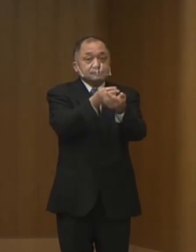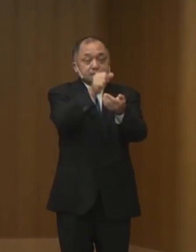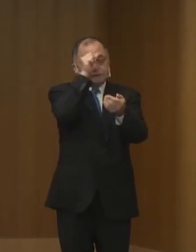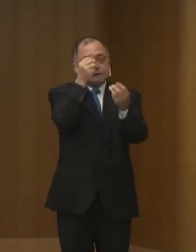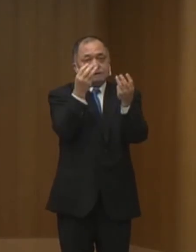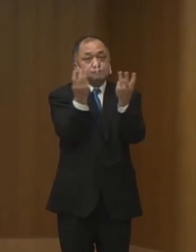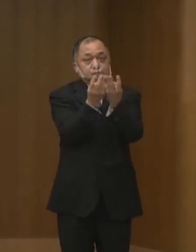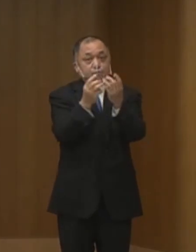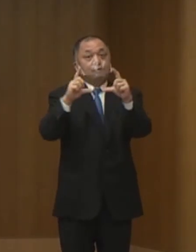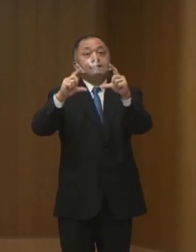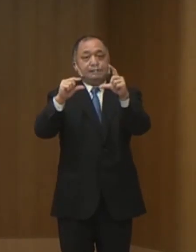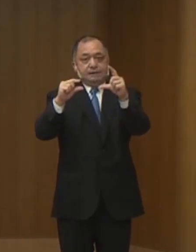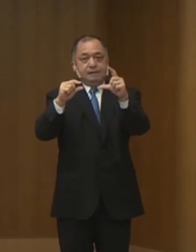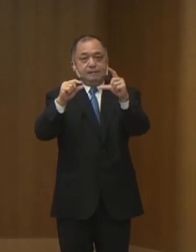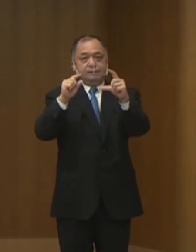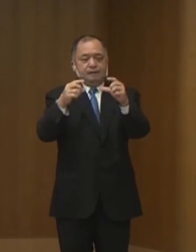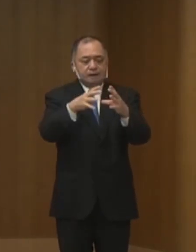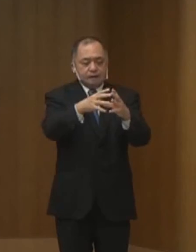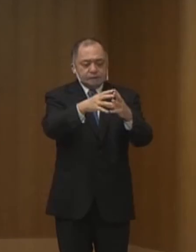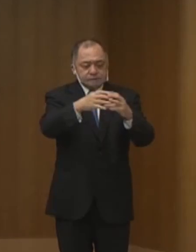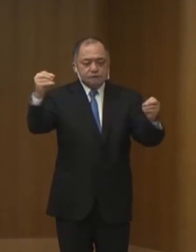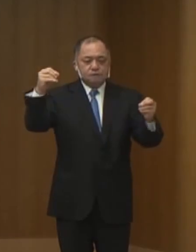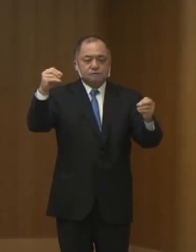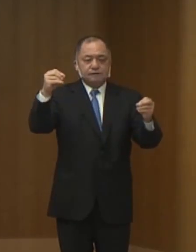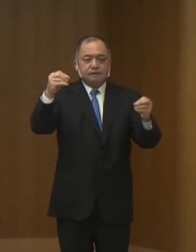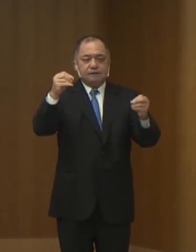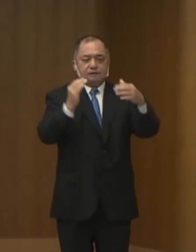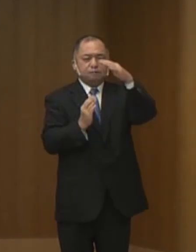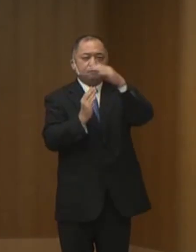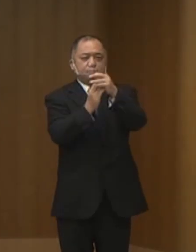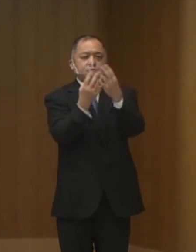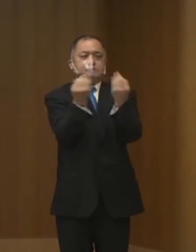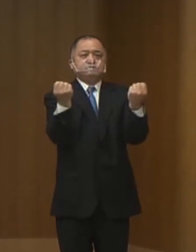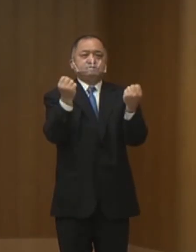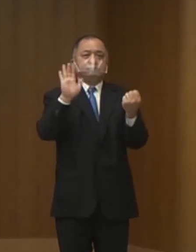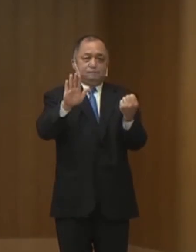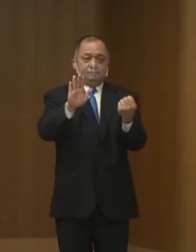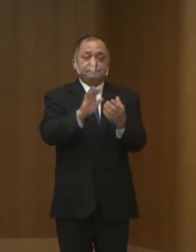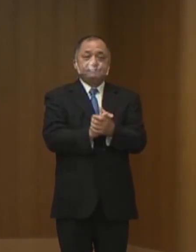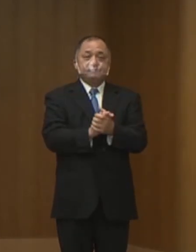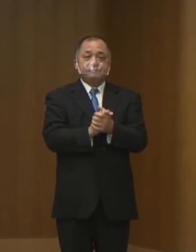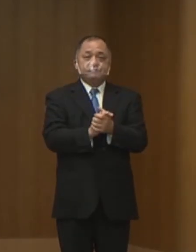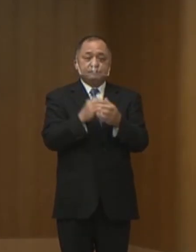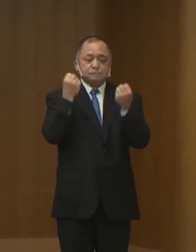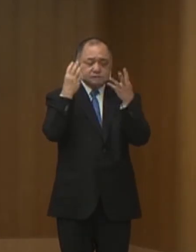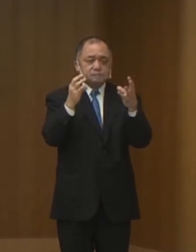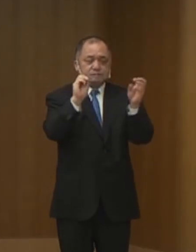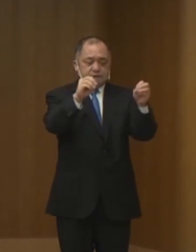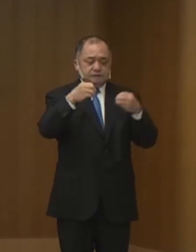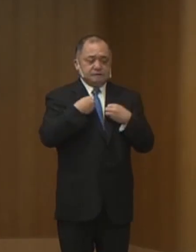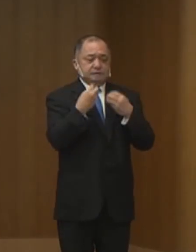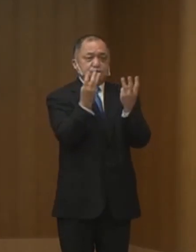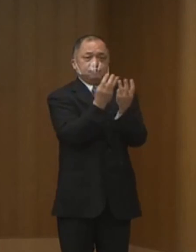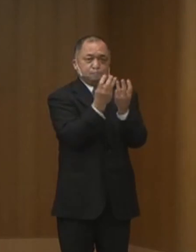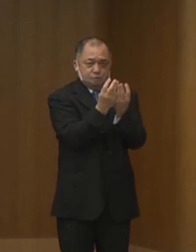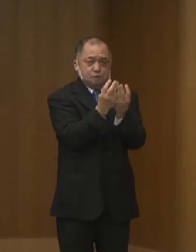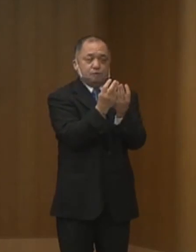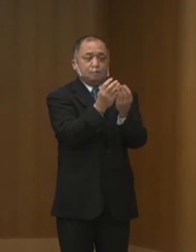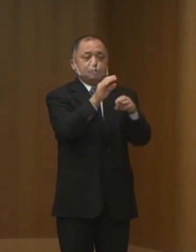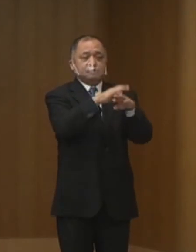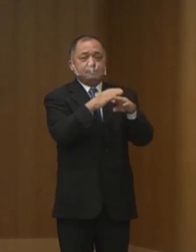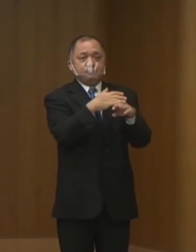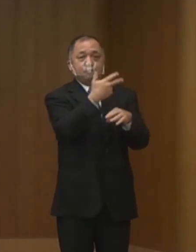これは全国で最多になっています。ですから今申し上げたような新規の感染者数も、札幌